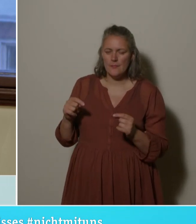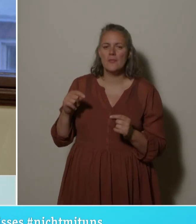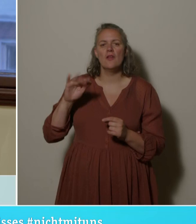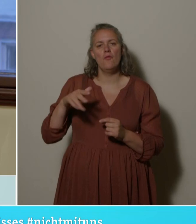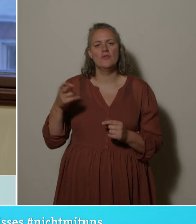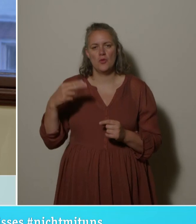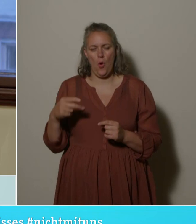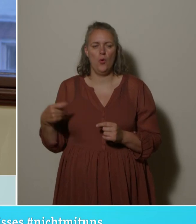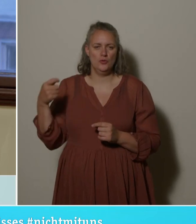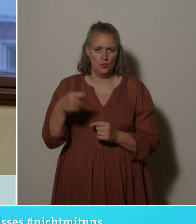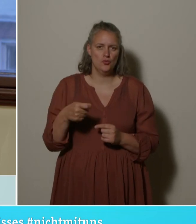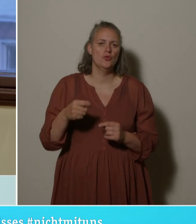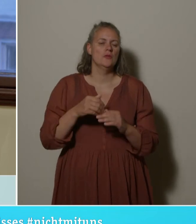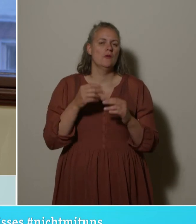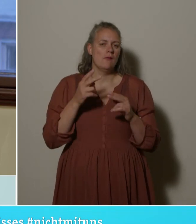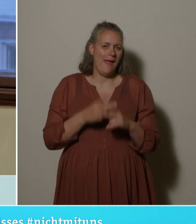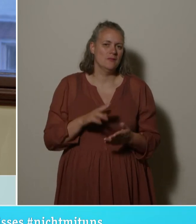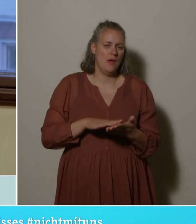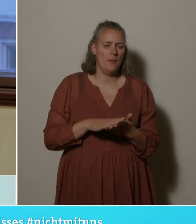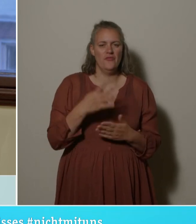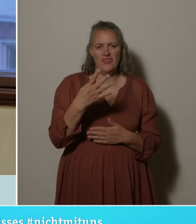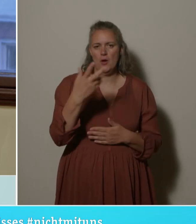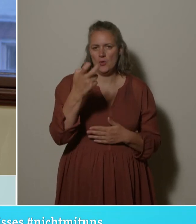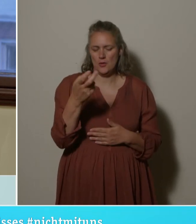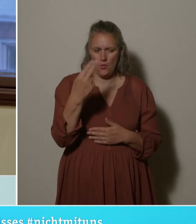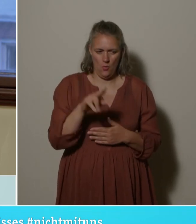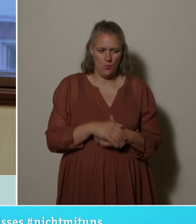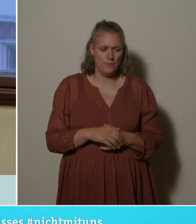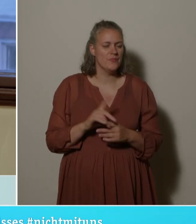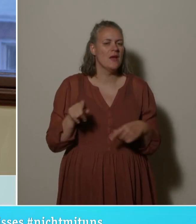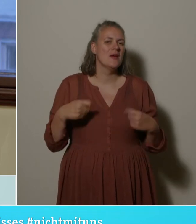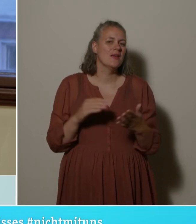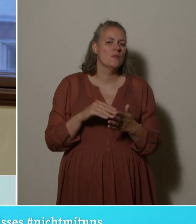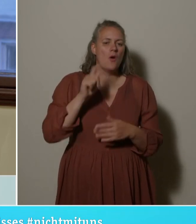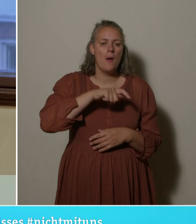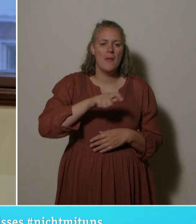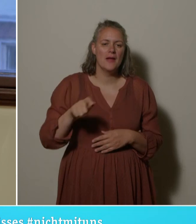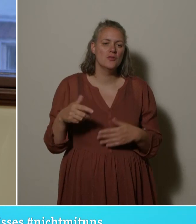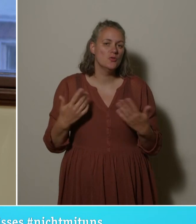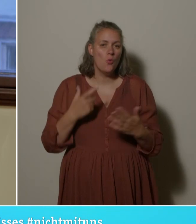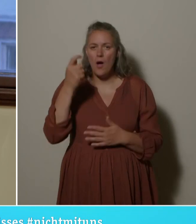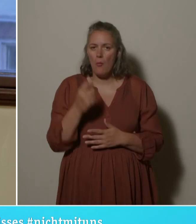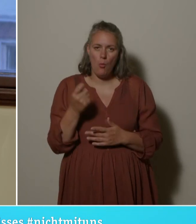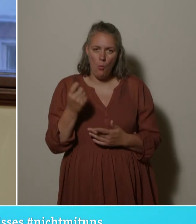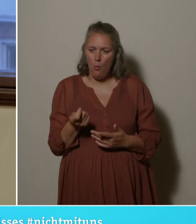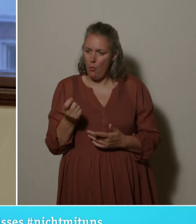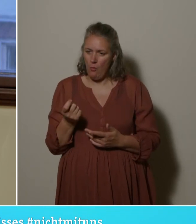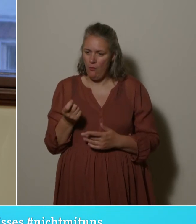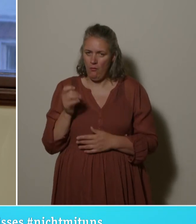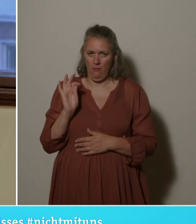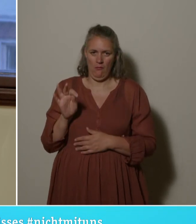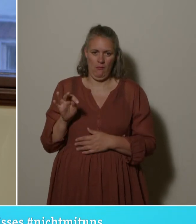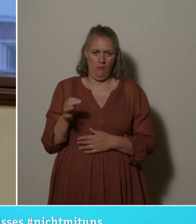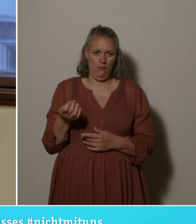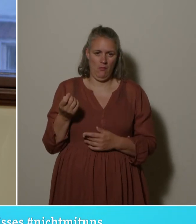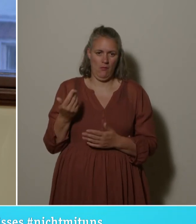zu zuschussen, dass es 34 Euro kostet. So, nun gibt es aber Menschen, die können kein solches Abo abschließen, weil ihnen zum Beispiel